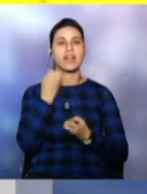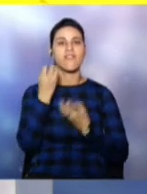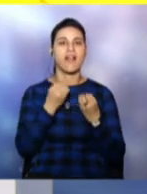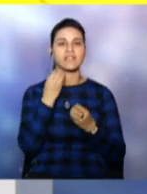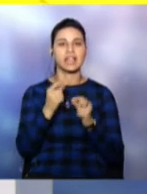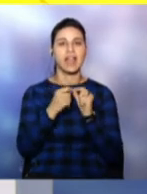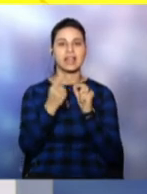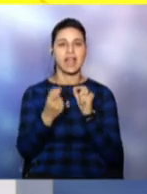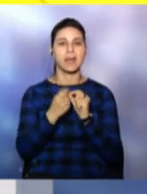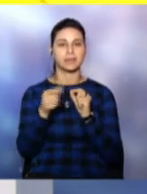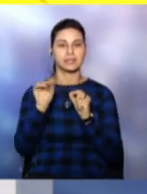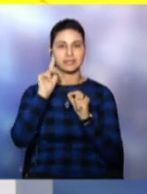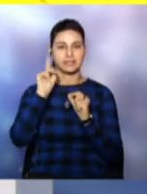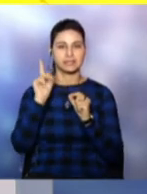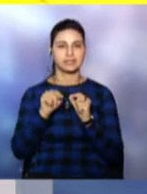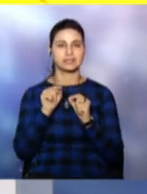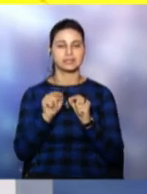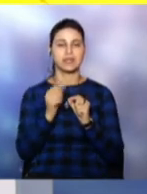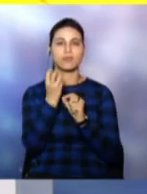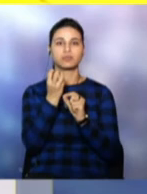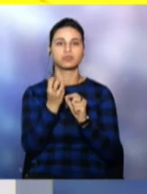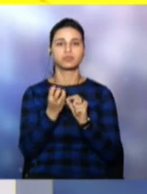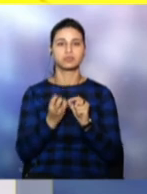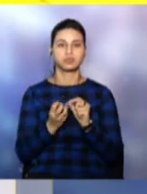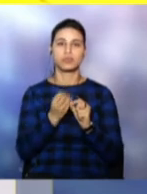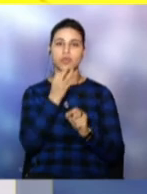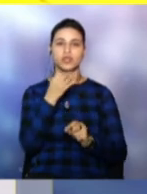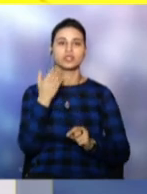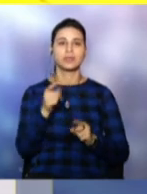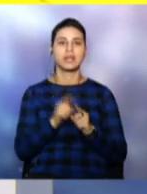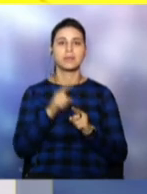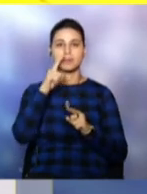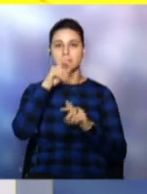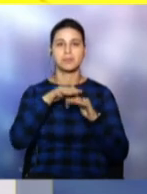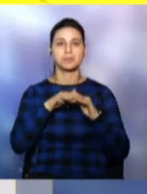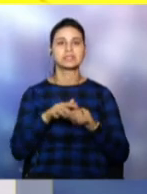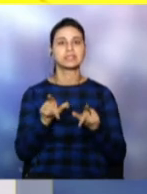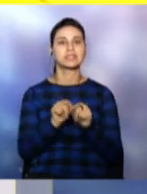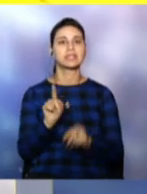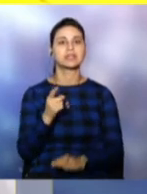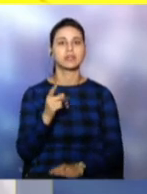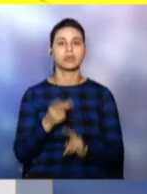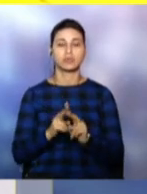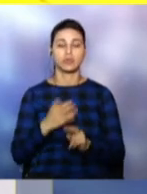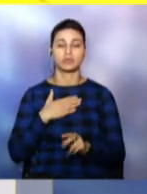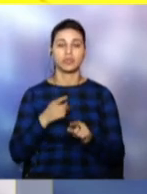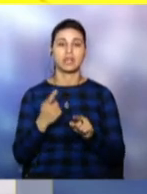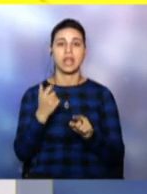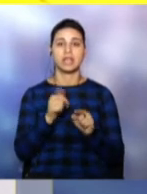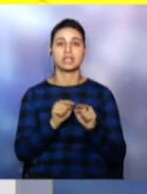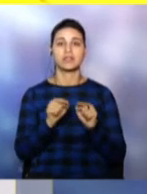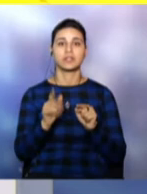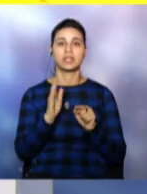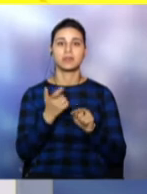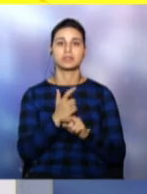ყვავილედები, გაუხსნელი დაკვირტვის ფაზაში, შემდეგ დამწნილებული. რატომ არის დაწყვილებული? იმიტომ რომ ჩვენ ამ კვირაში, მიმდინარე